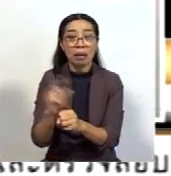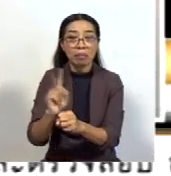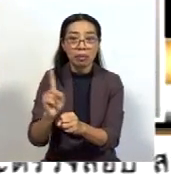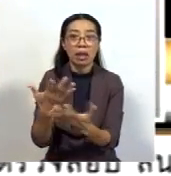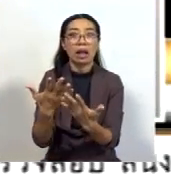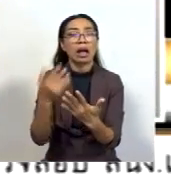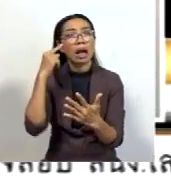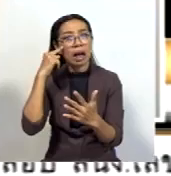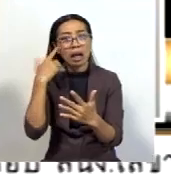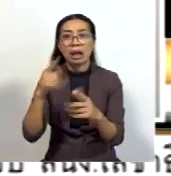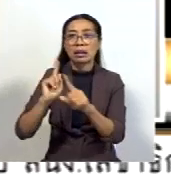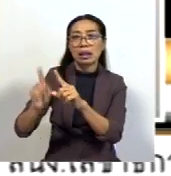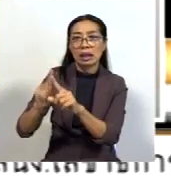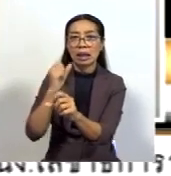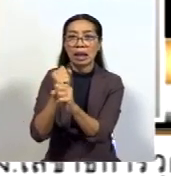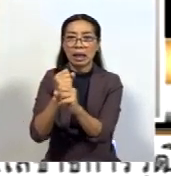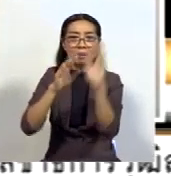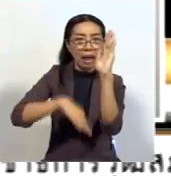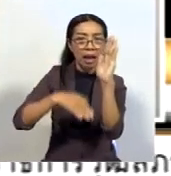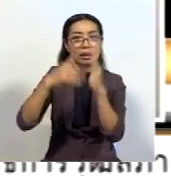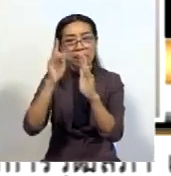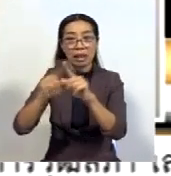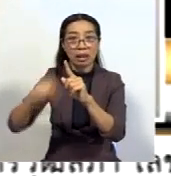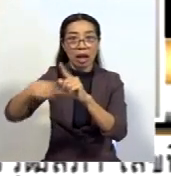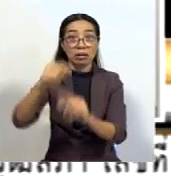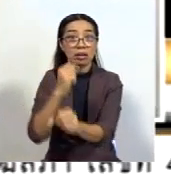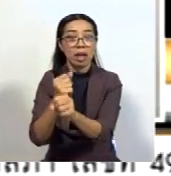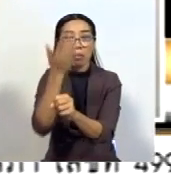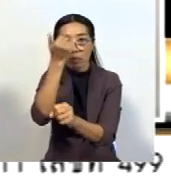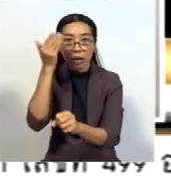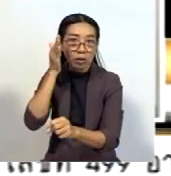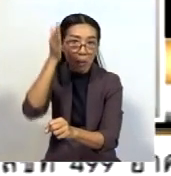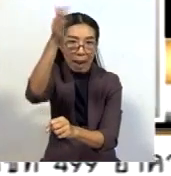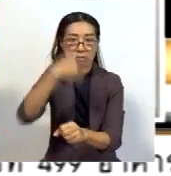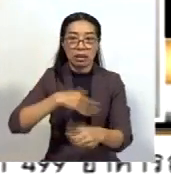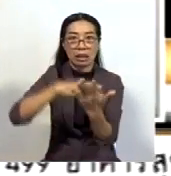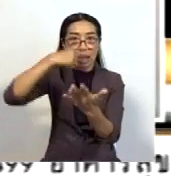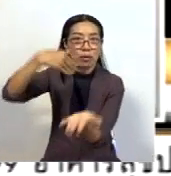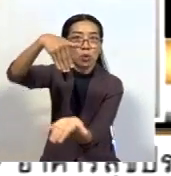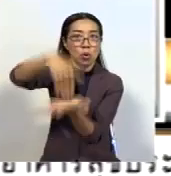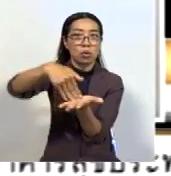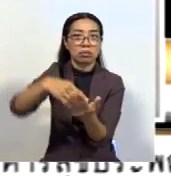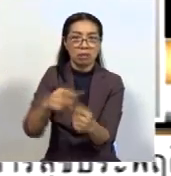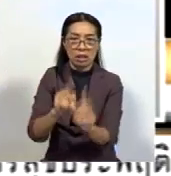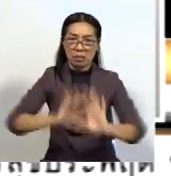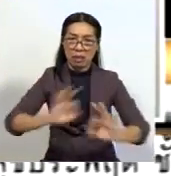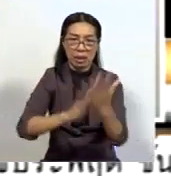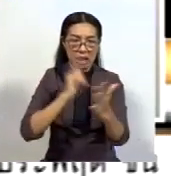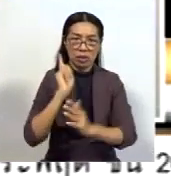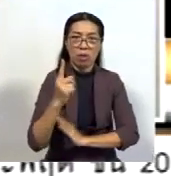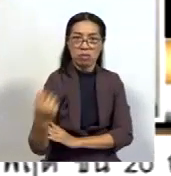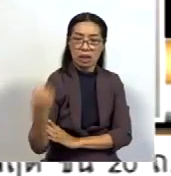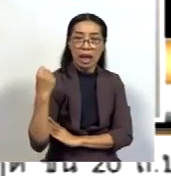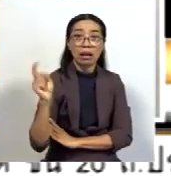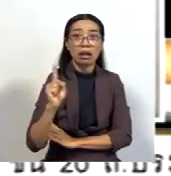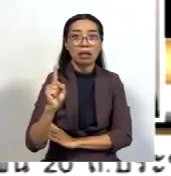North South South South อะไรก็แล้วแต่นะเราถึงต้องทำเพื่อให้เราเป็นศูนย์กลางจริงๆถ้าเราไม่เข้มแข็งเราแต่ความสามารถ